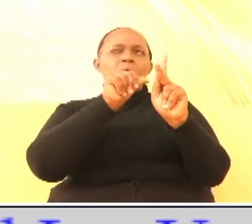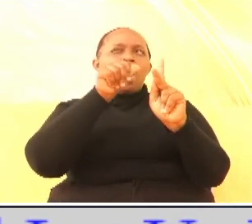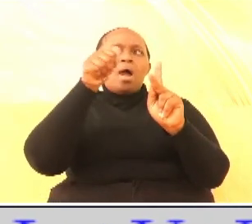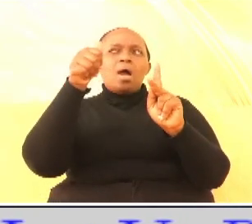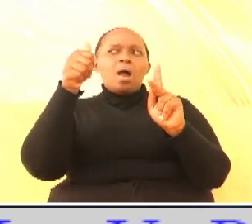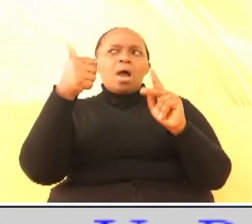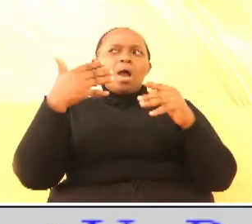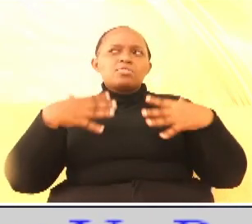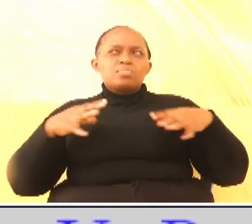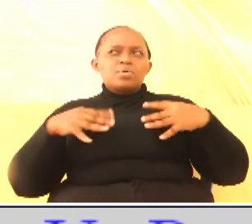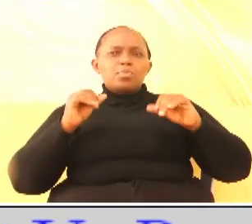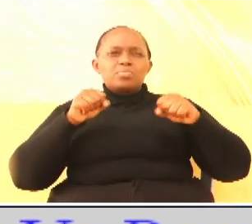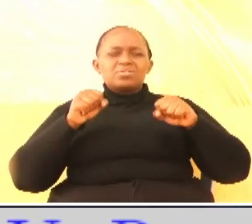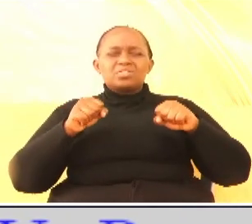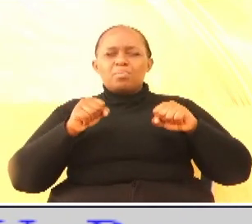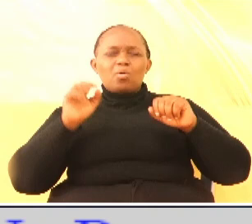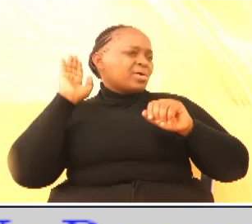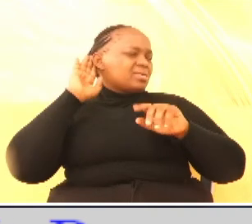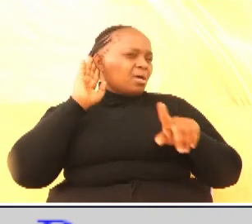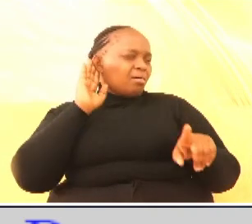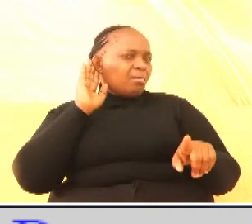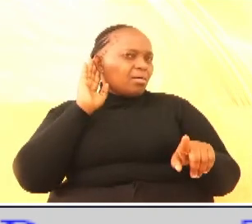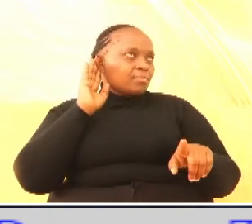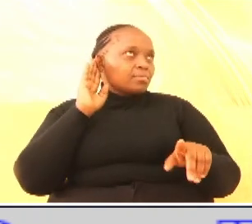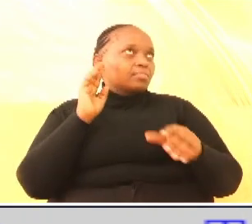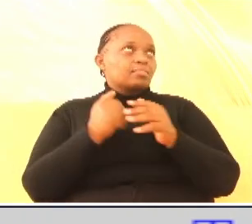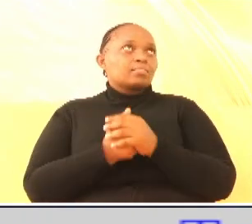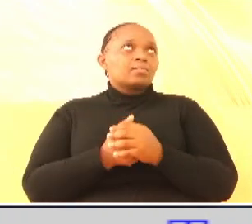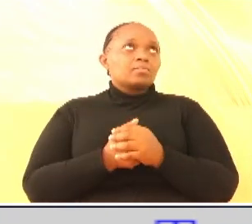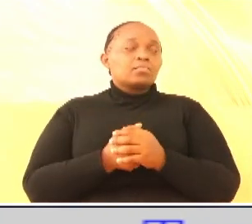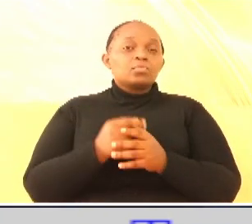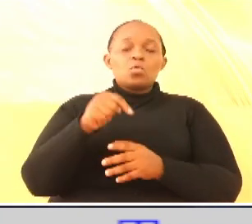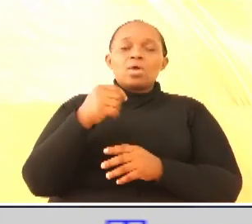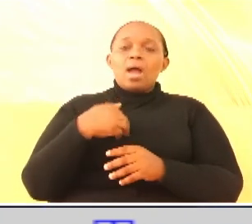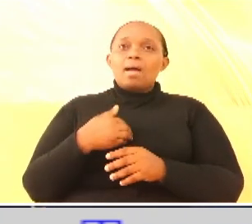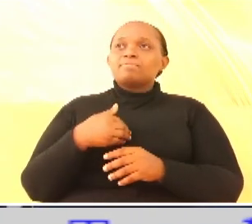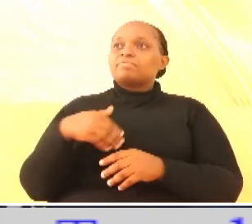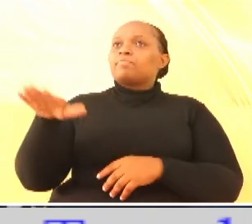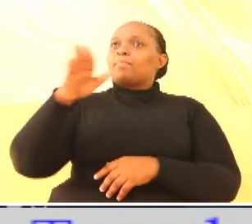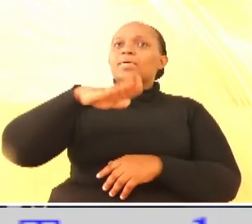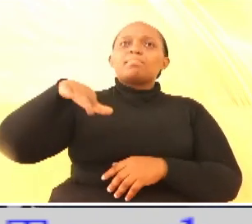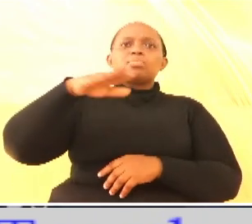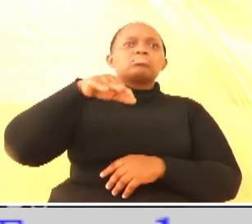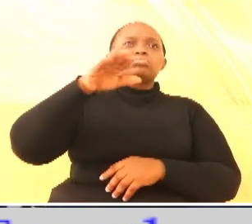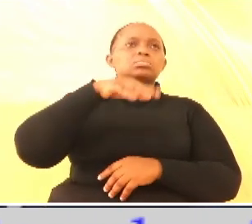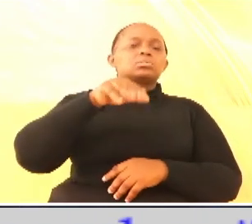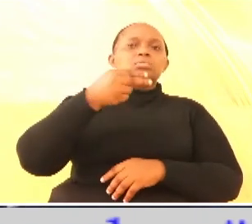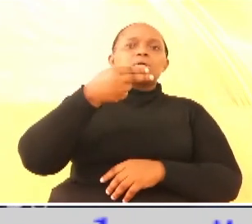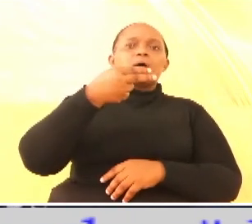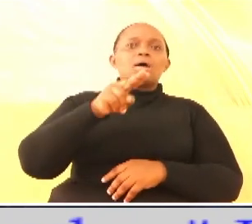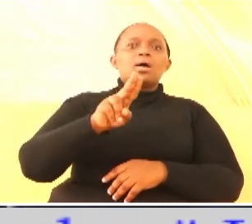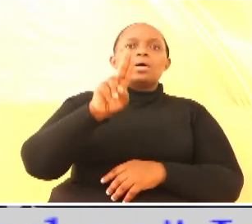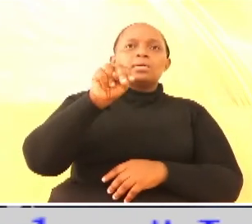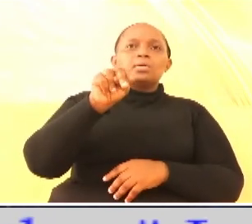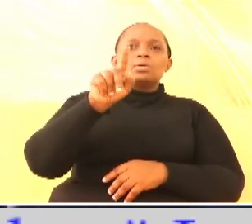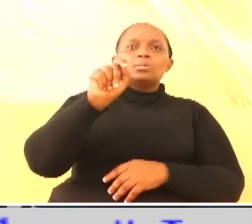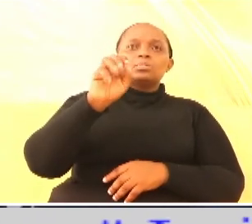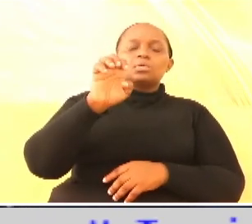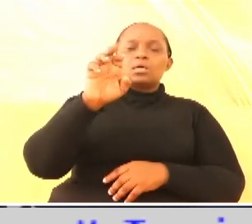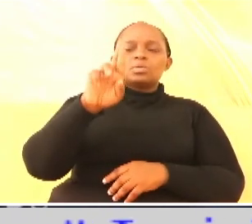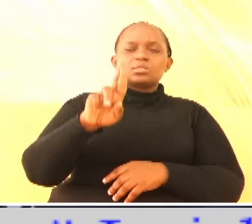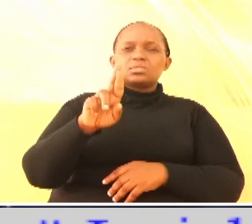Adashie komo giuga abu mothe no mwete koni adwa guku. Itago hunters. Manta kake.